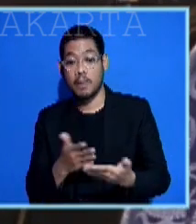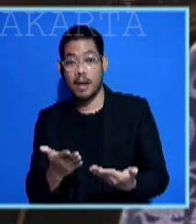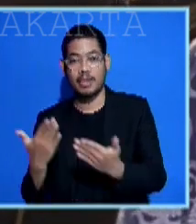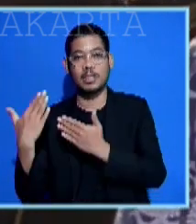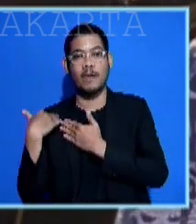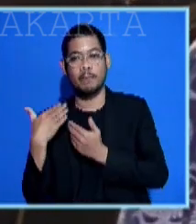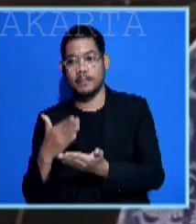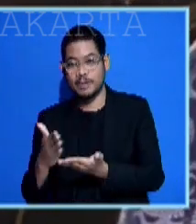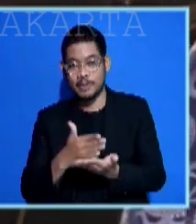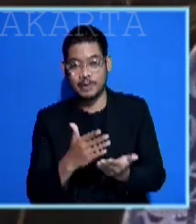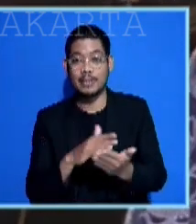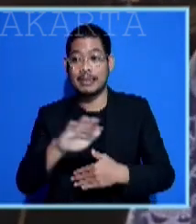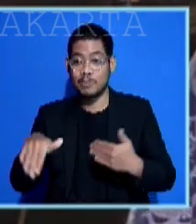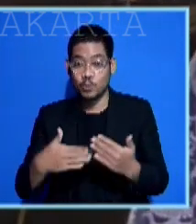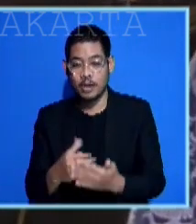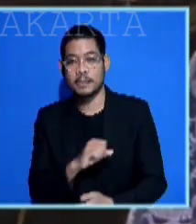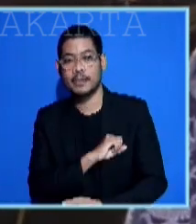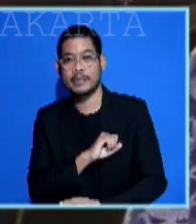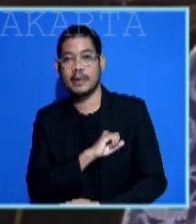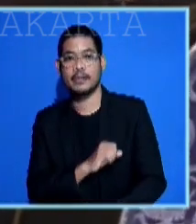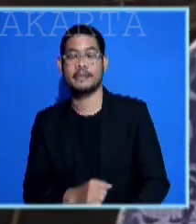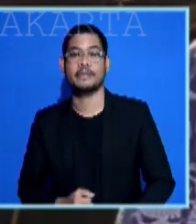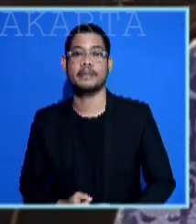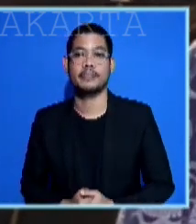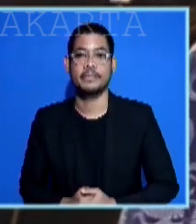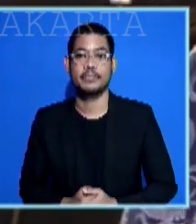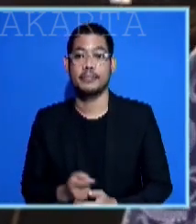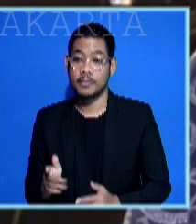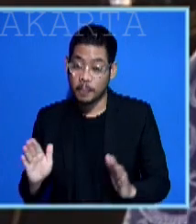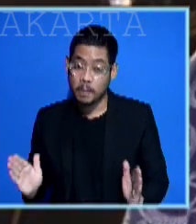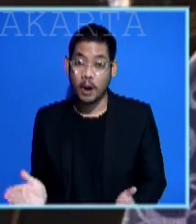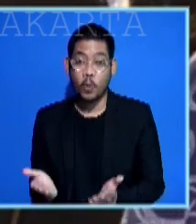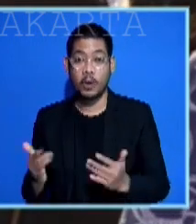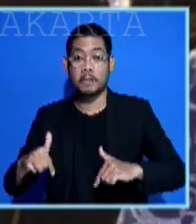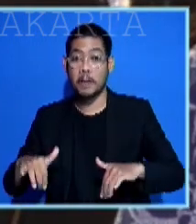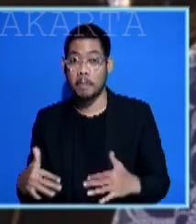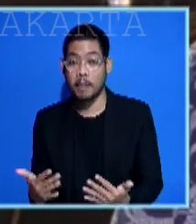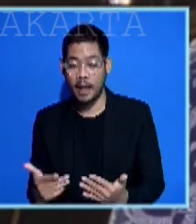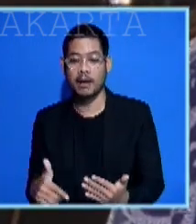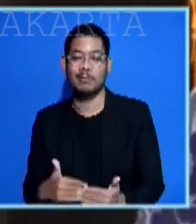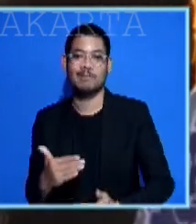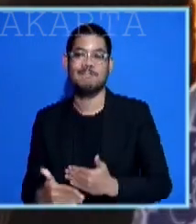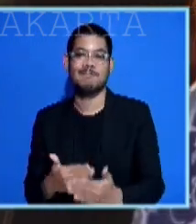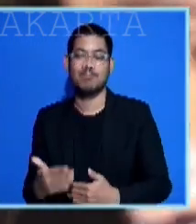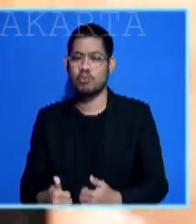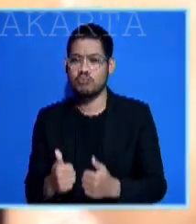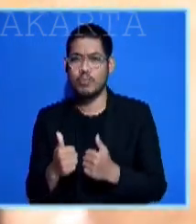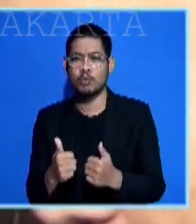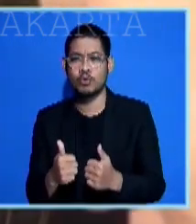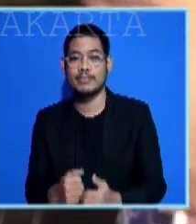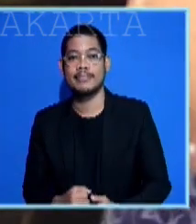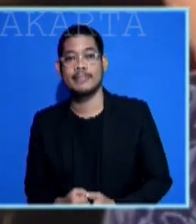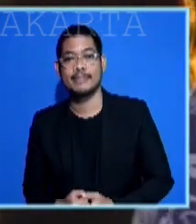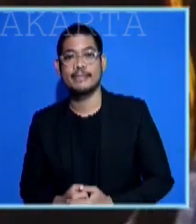komponen bangsa supaya pembangunan yang sedang berjalan ini terus dapat dilaksanakan dengan baik. Selain itu,